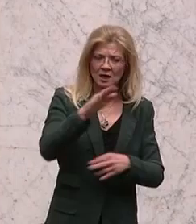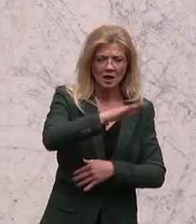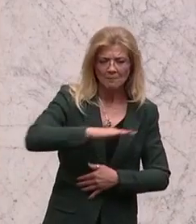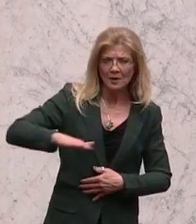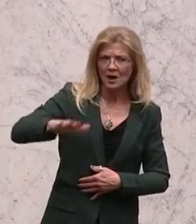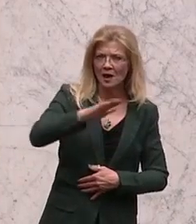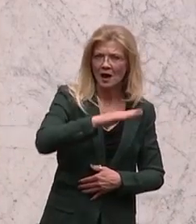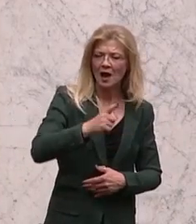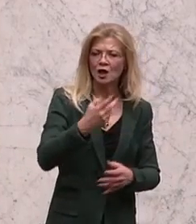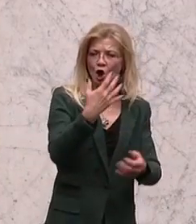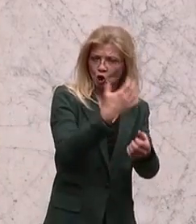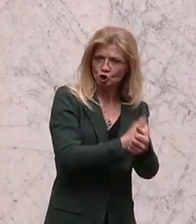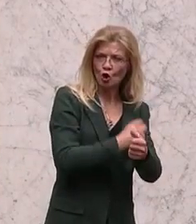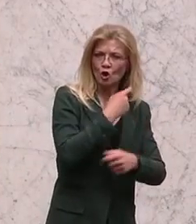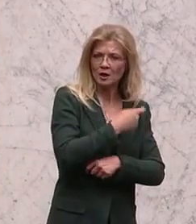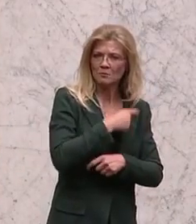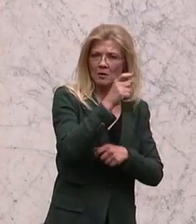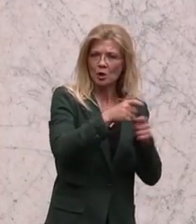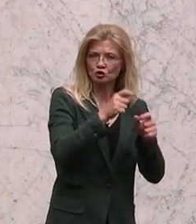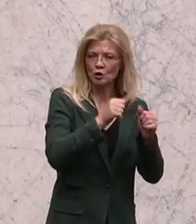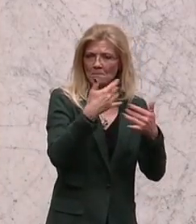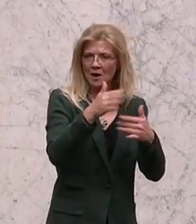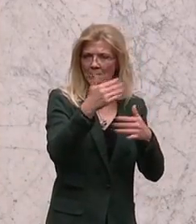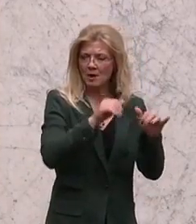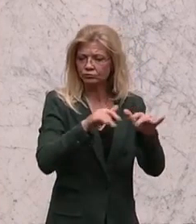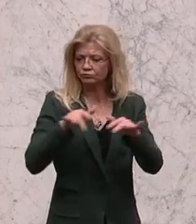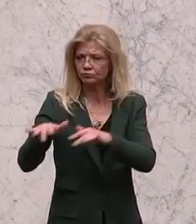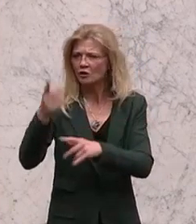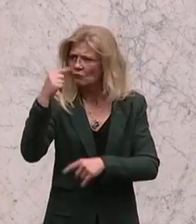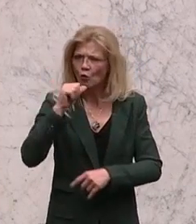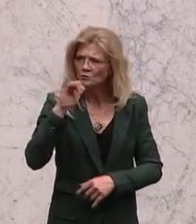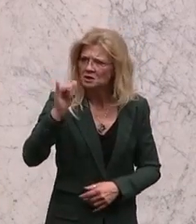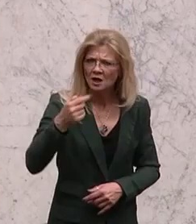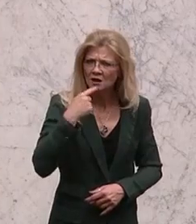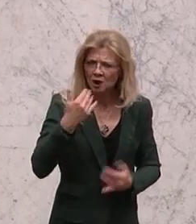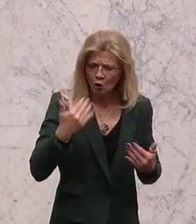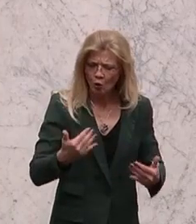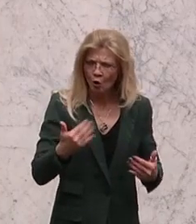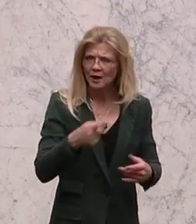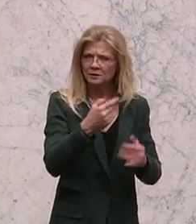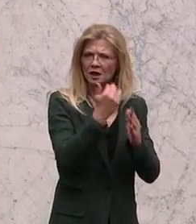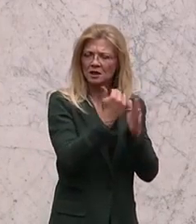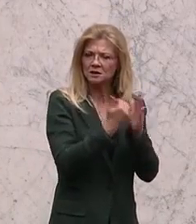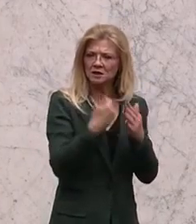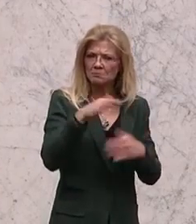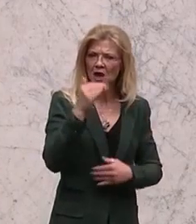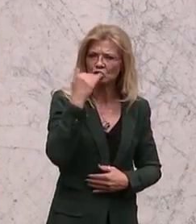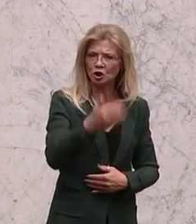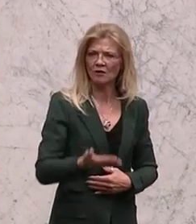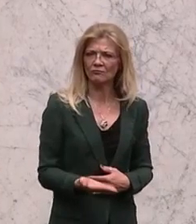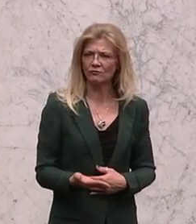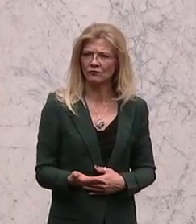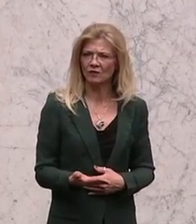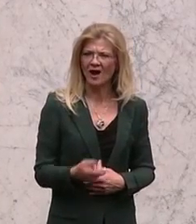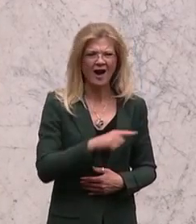wird, warum Sie hier heute nicht einer Verschärfung zustimmen, wo alle Bezirksvorsteher der betroffenen